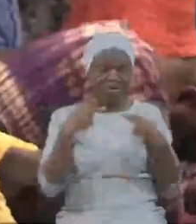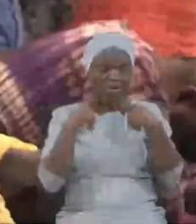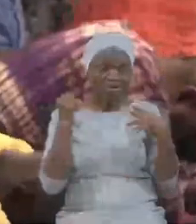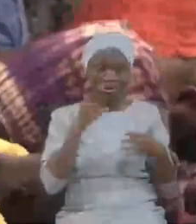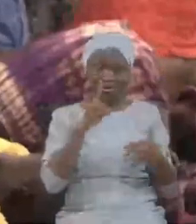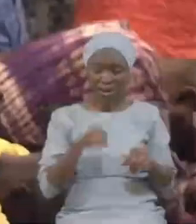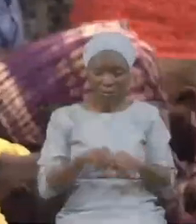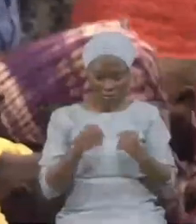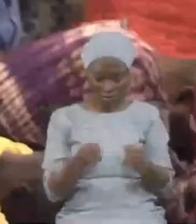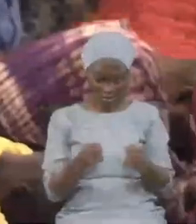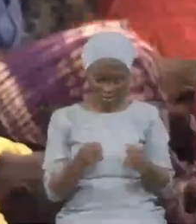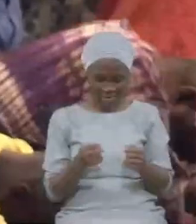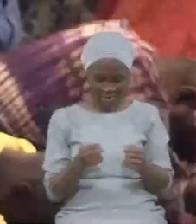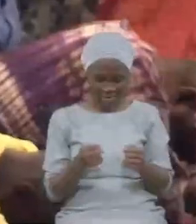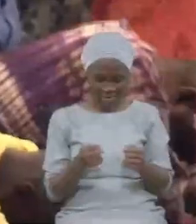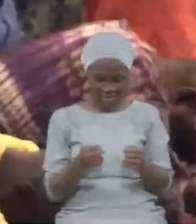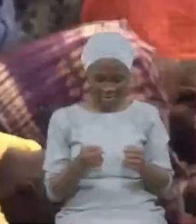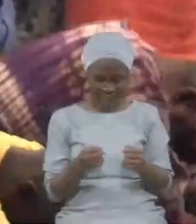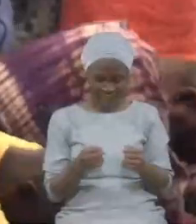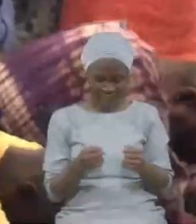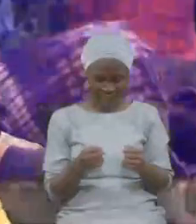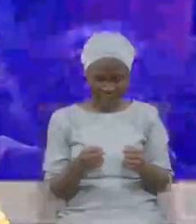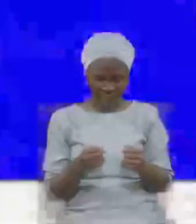Vos jougs sont brisés.